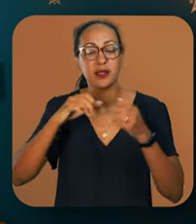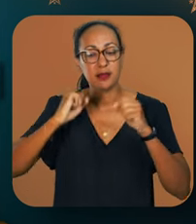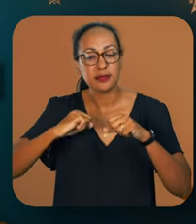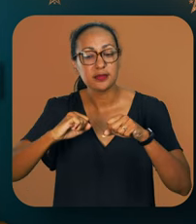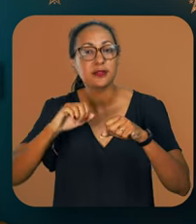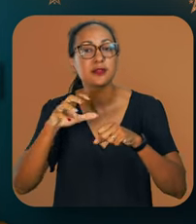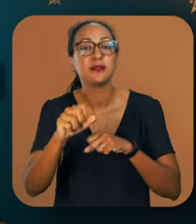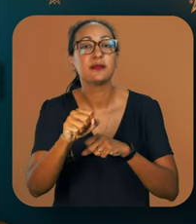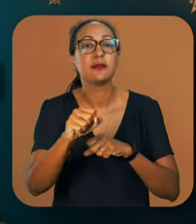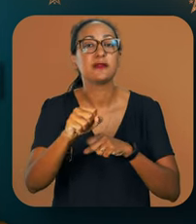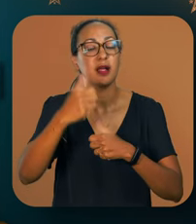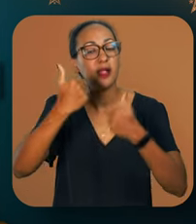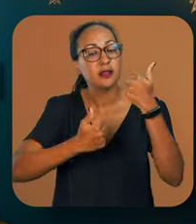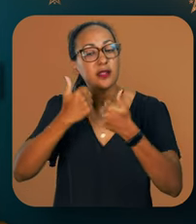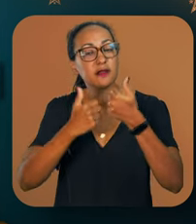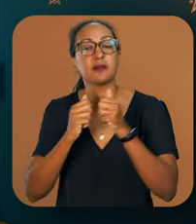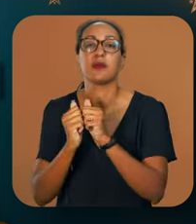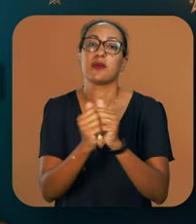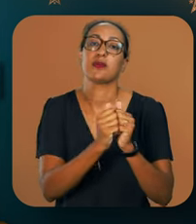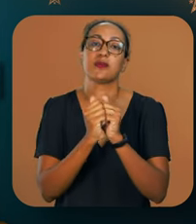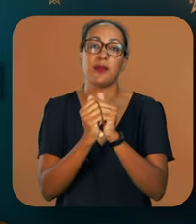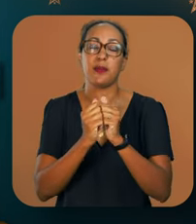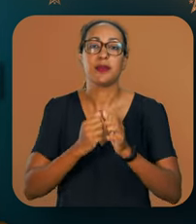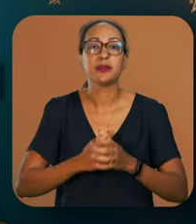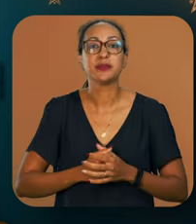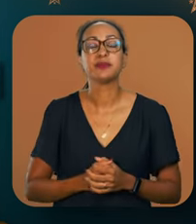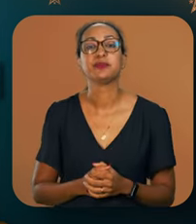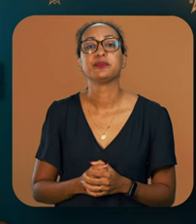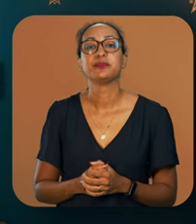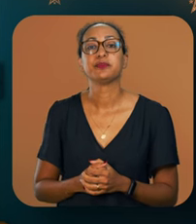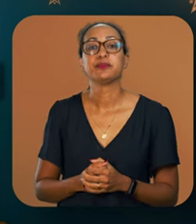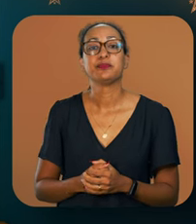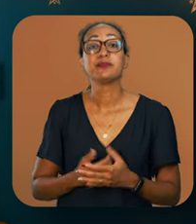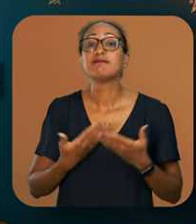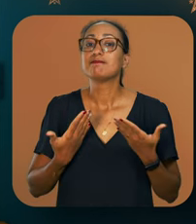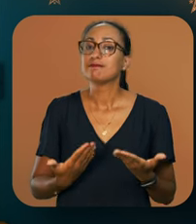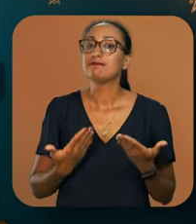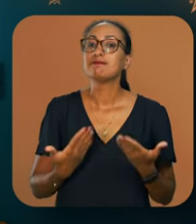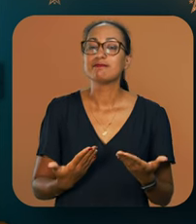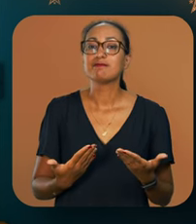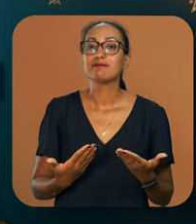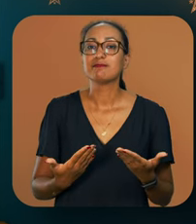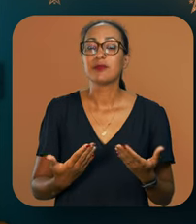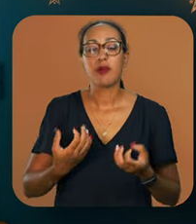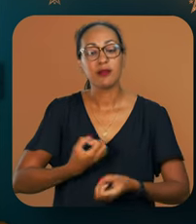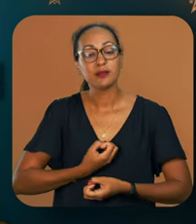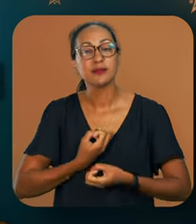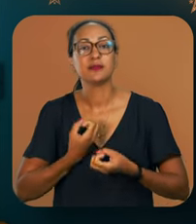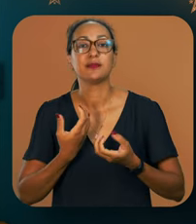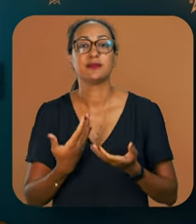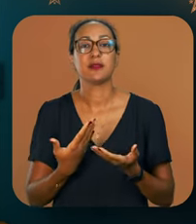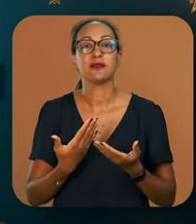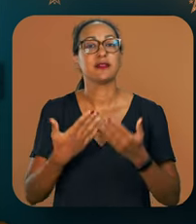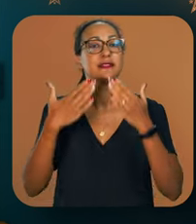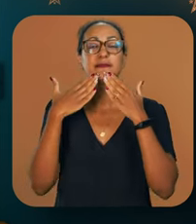de défis à relever ensemble en cette occasion je tiens à exprimer ma